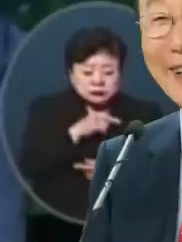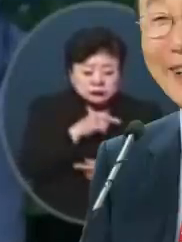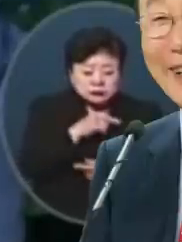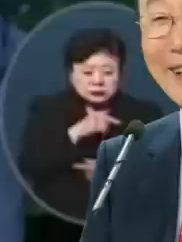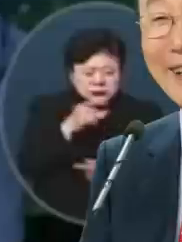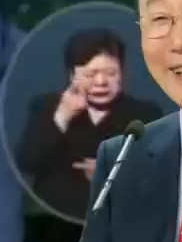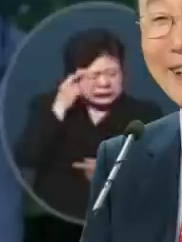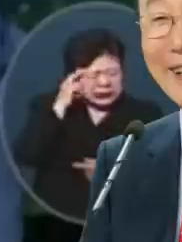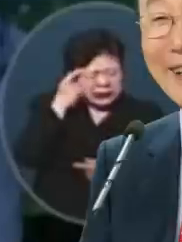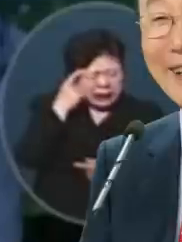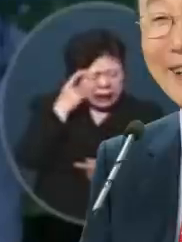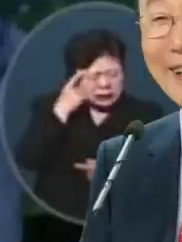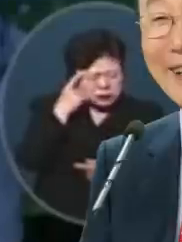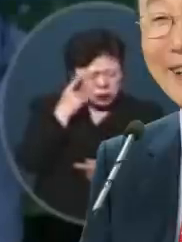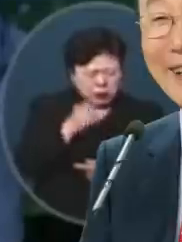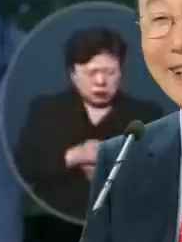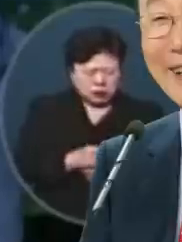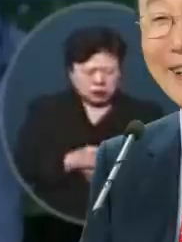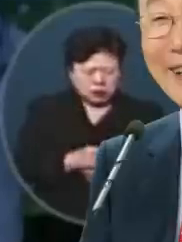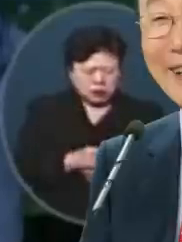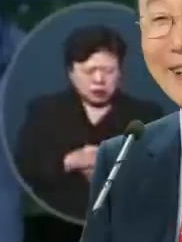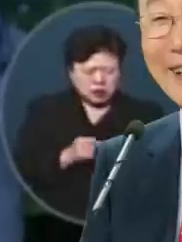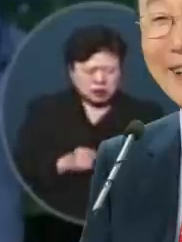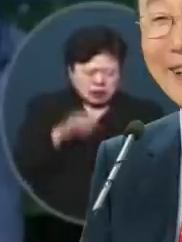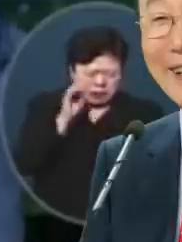이론을 가지고서 꼼짝 못하게 하겠다고 하는 것도 나쁘고